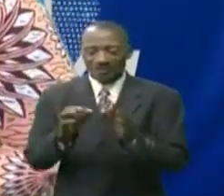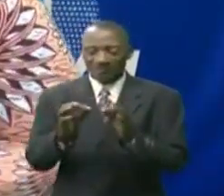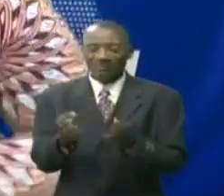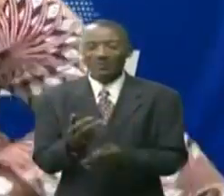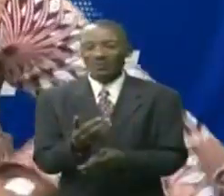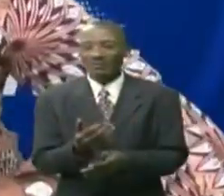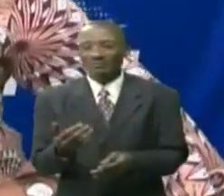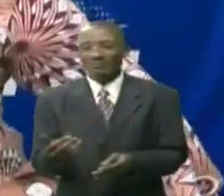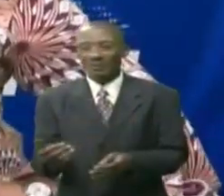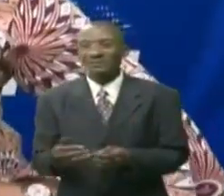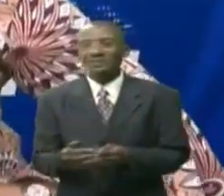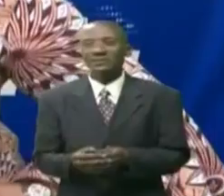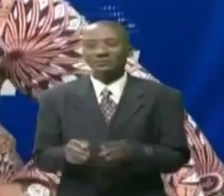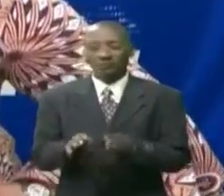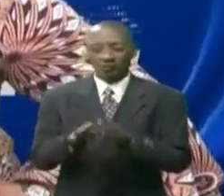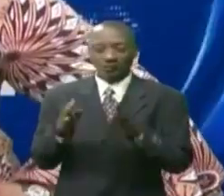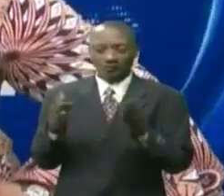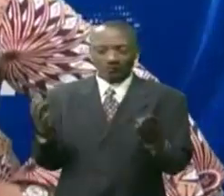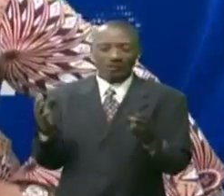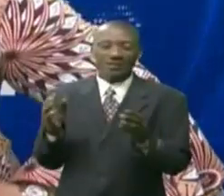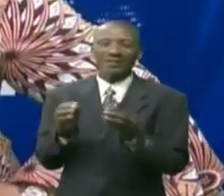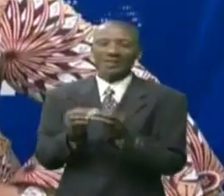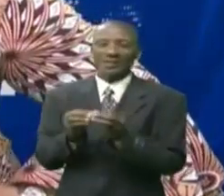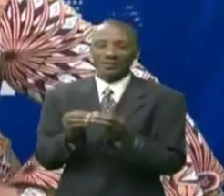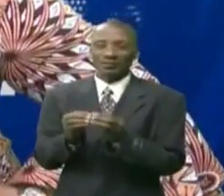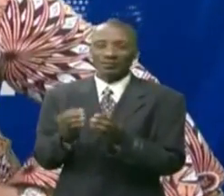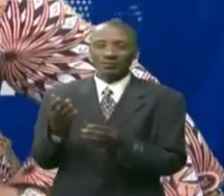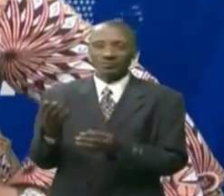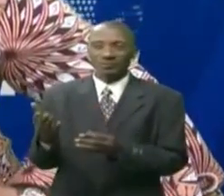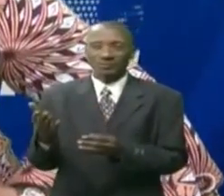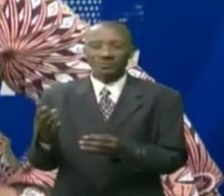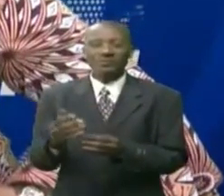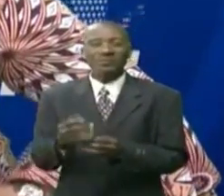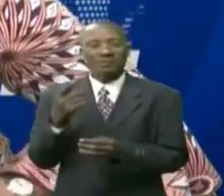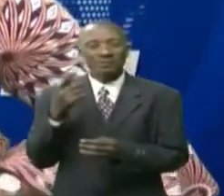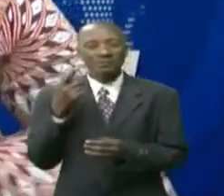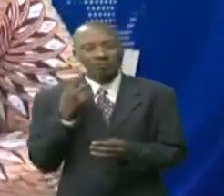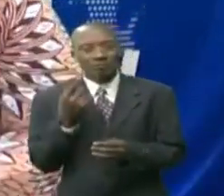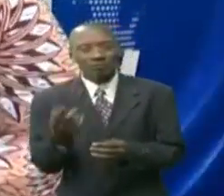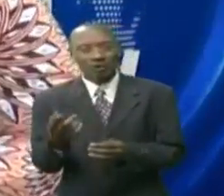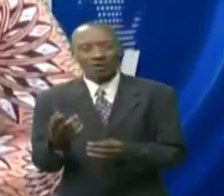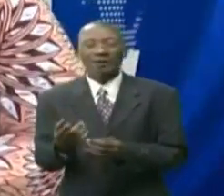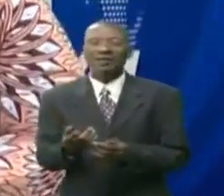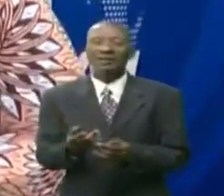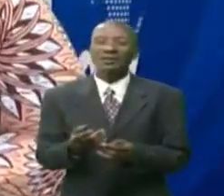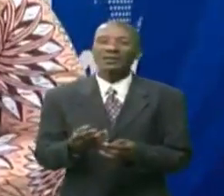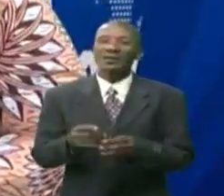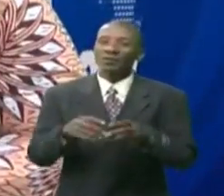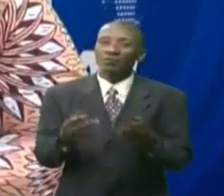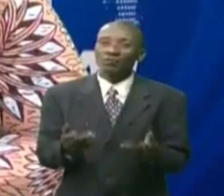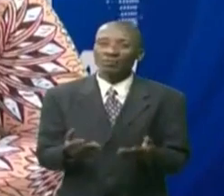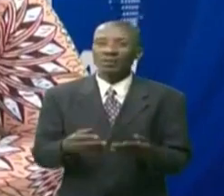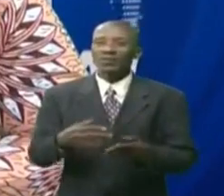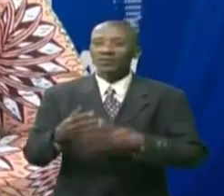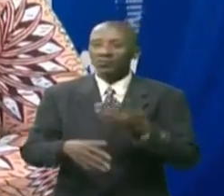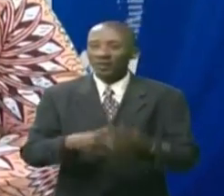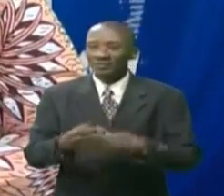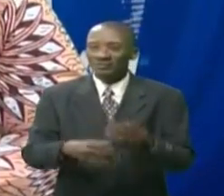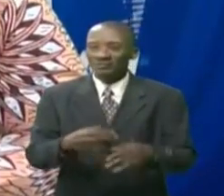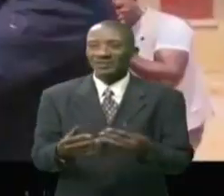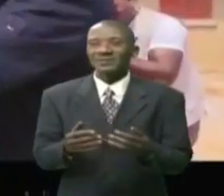le Haut-Katanga sous la gestion de Beseko, Judith Souminois, à palper les difficultés.